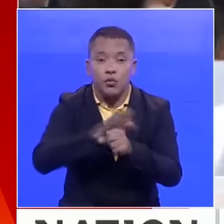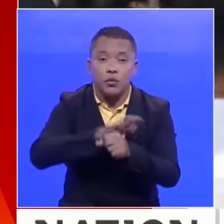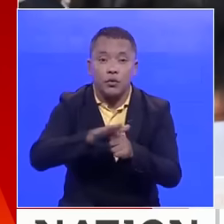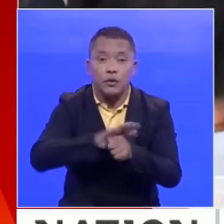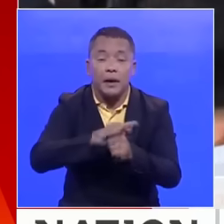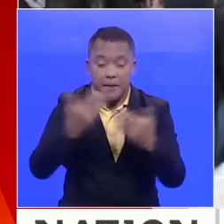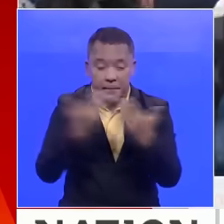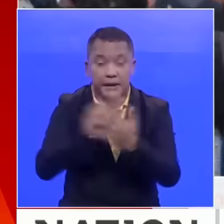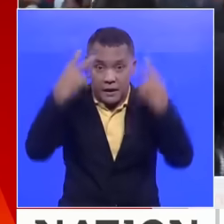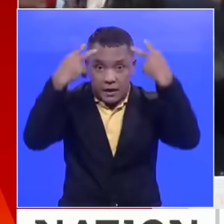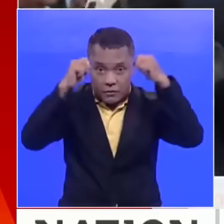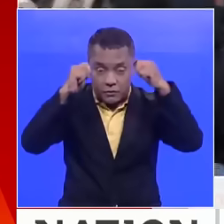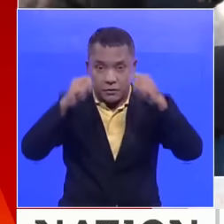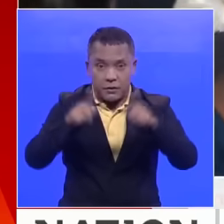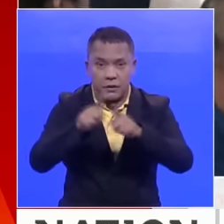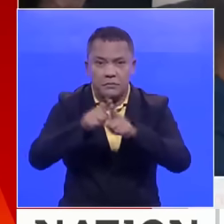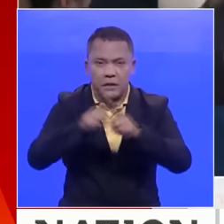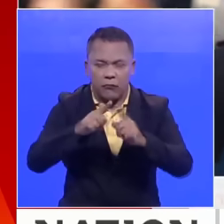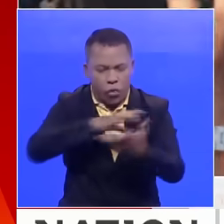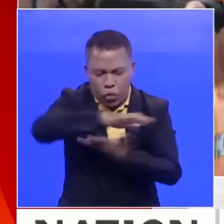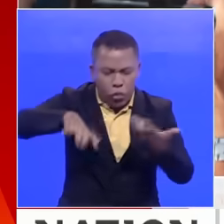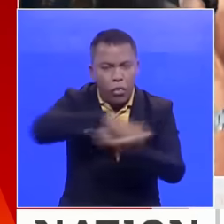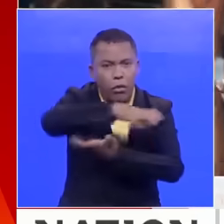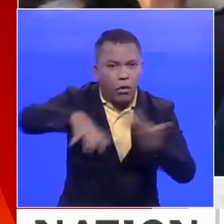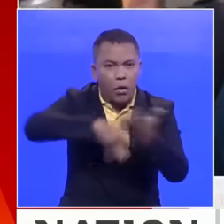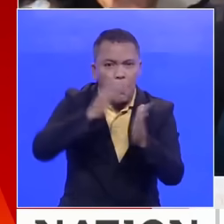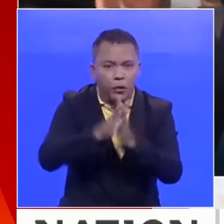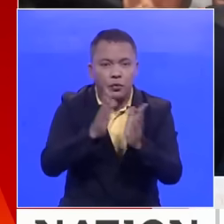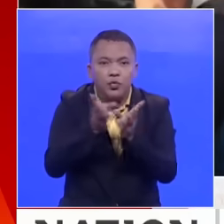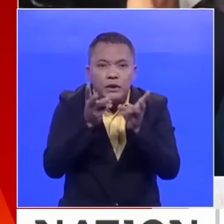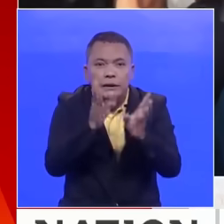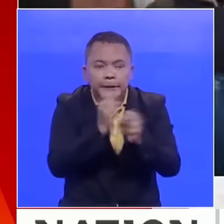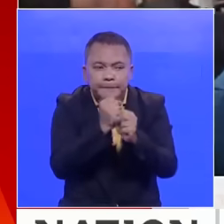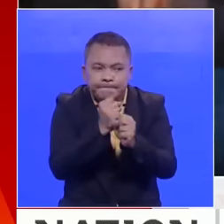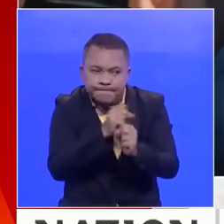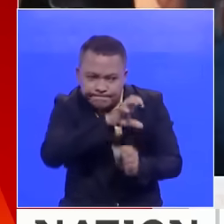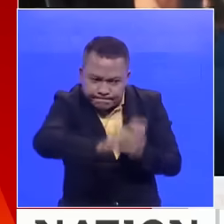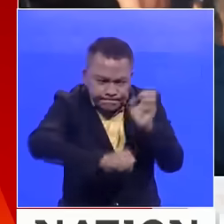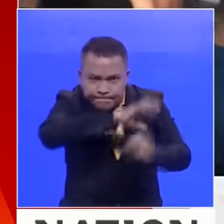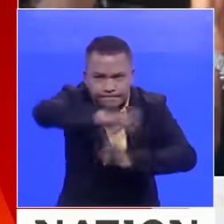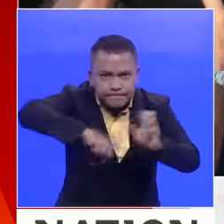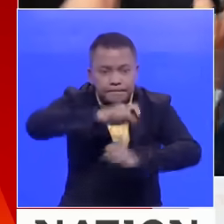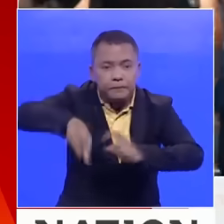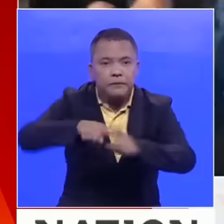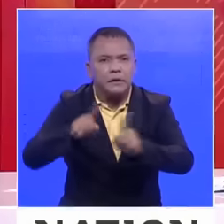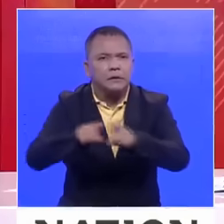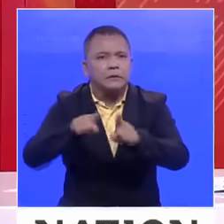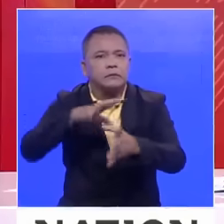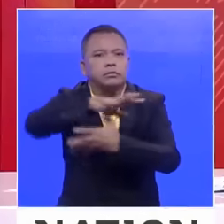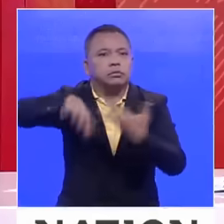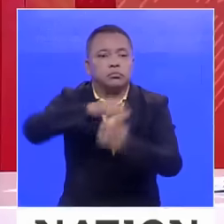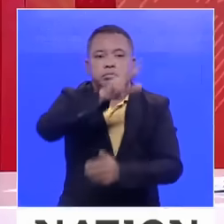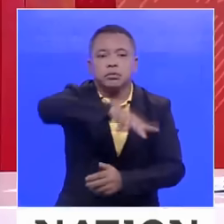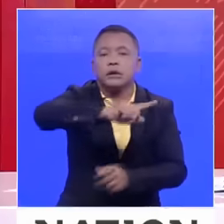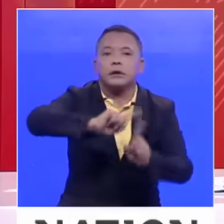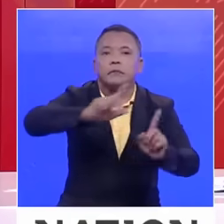นายกปุ๊บเขาเรียกว่านนะน้ำมันจะขุ่นมันก็ต้องมีคนใช้กลยุทธ์จับปลาตอนน้ำขุ่นฮะแล้วีนี้คนจับอาจจะไม่ใช่เพื่อไทยมันอาจ